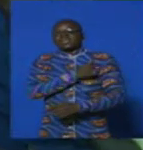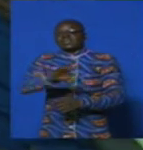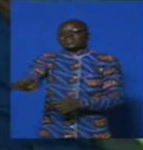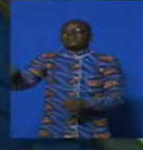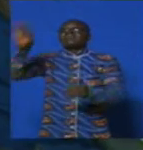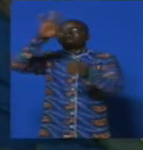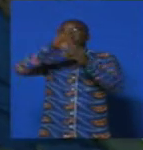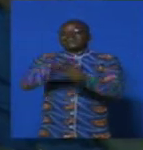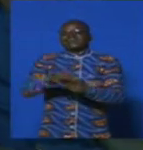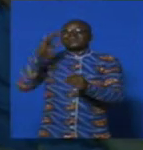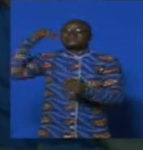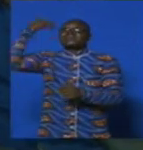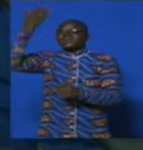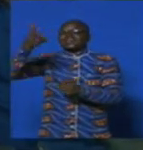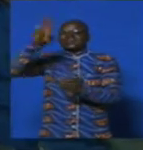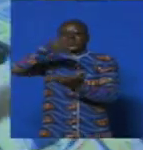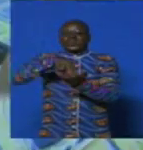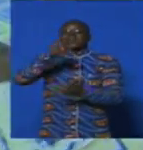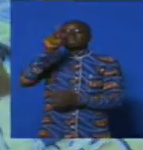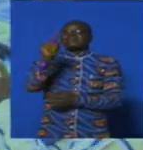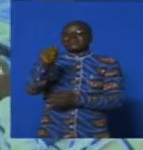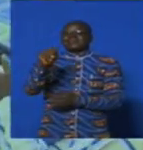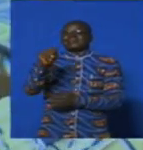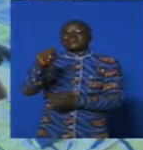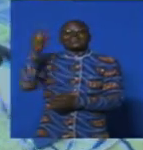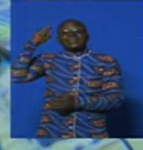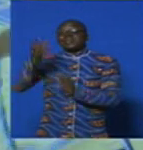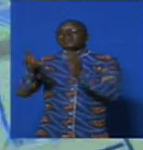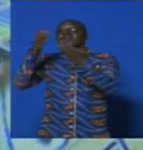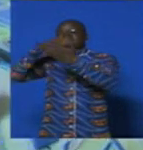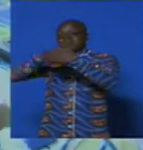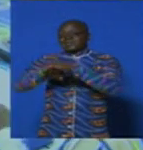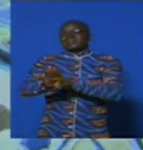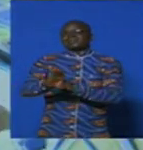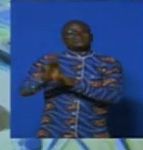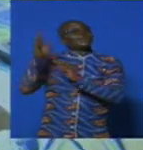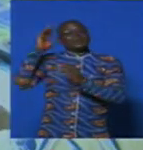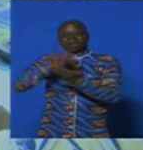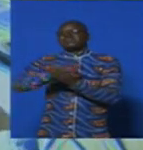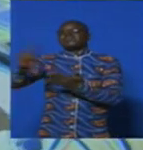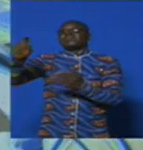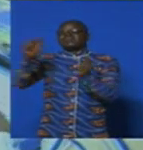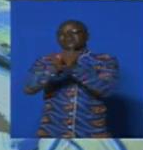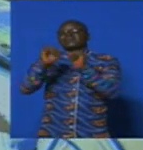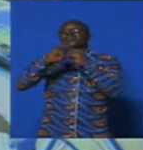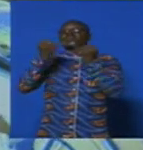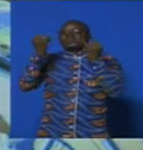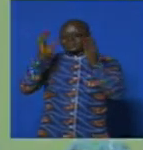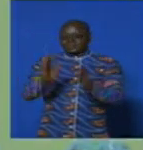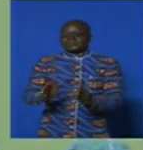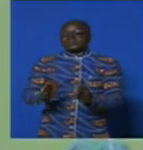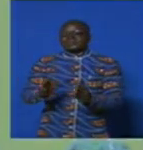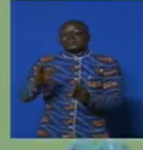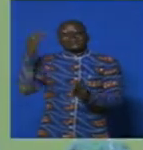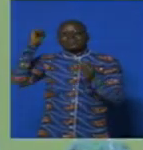prochaine de 2020. Telles sont en tout cas les phrases d'entrée à cet hebdomadaire face à face avec les journalistes. Dans une déclaration de